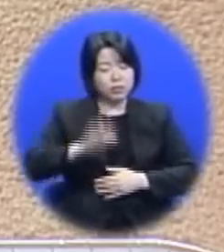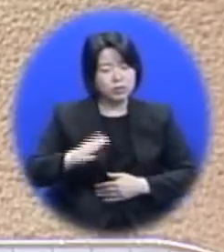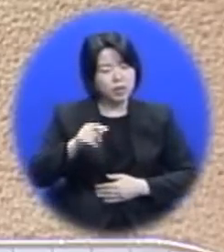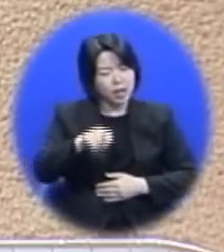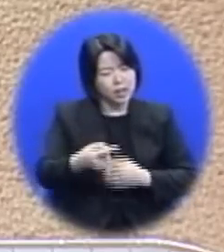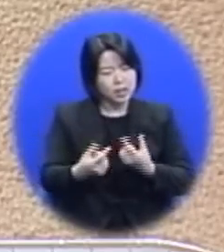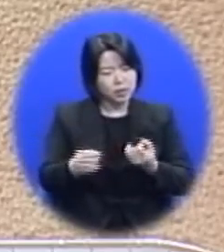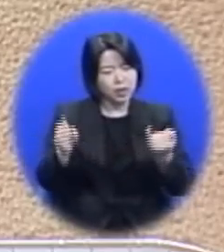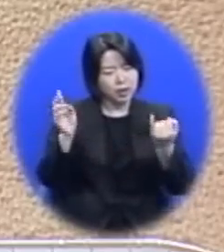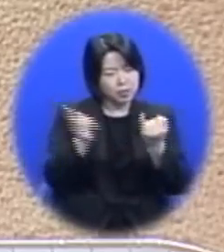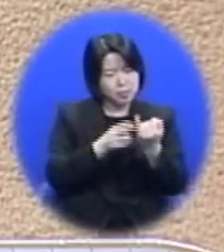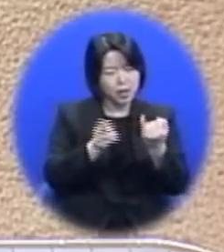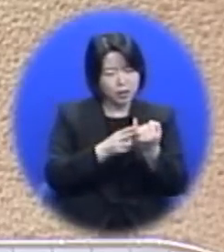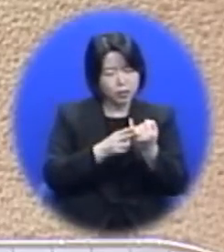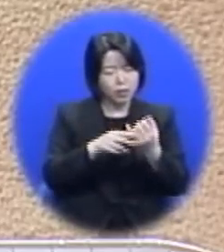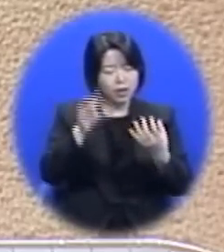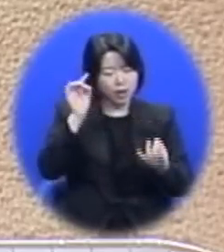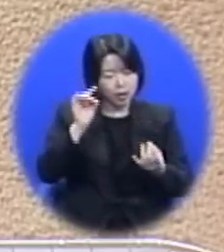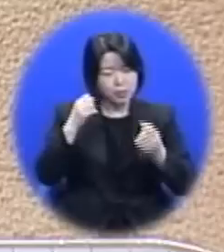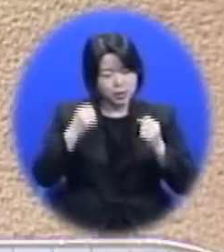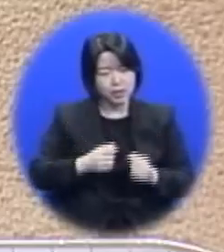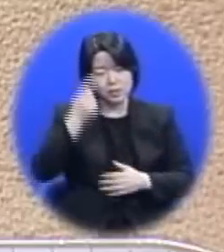이렇게 매를 맞는데 가만 계십니까?